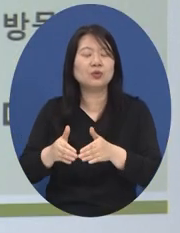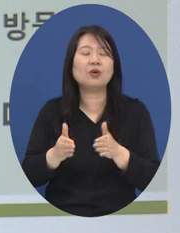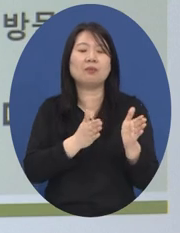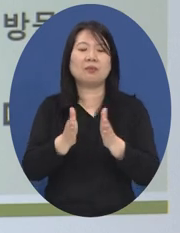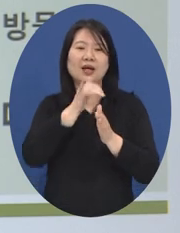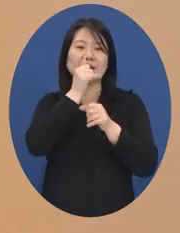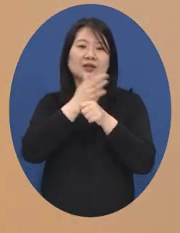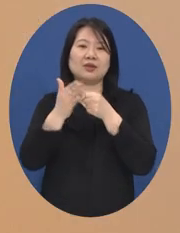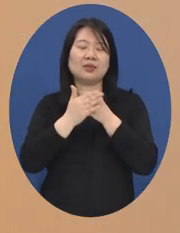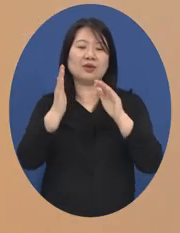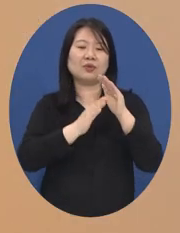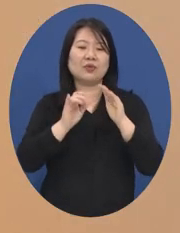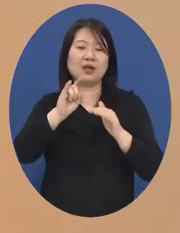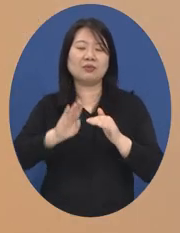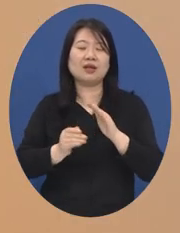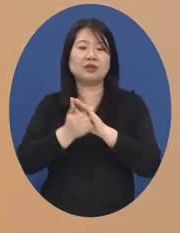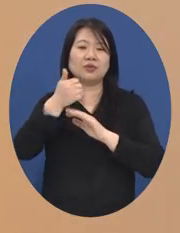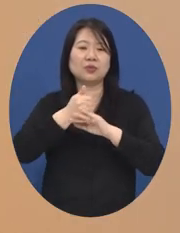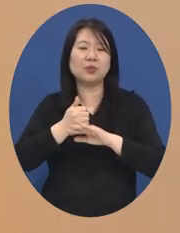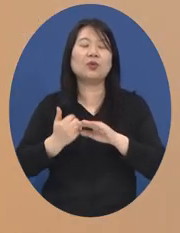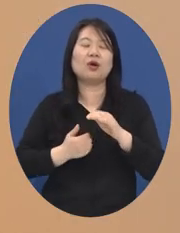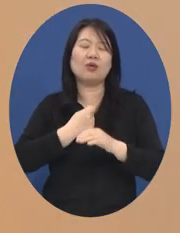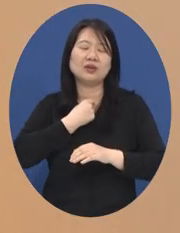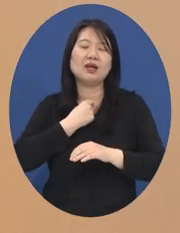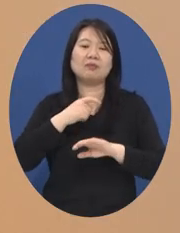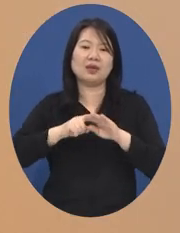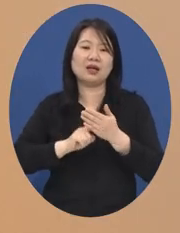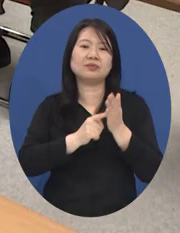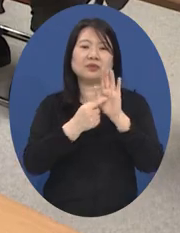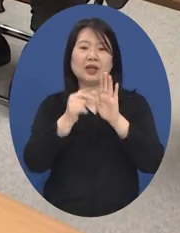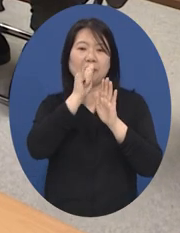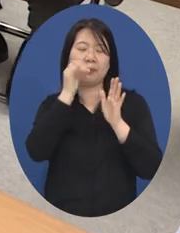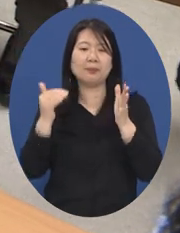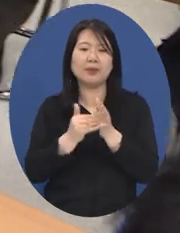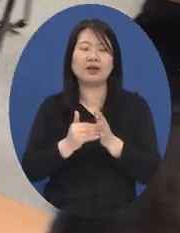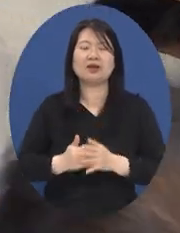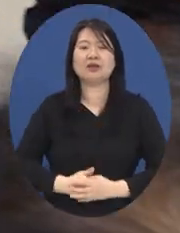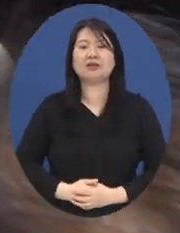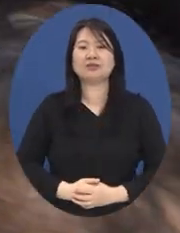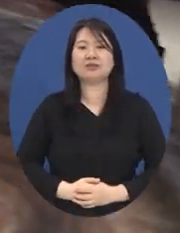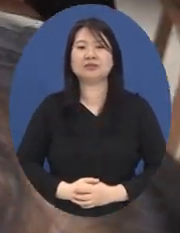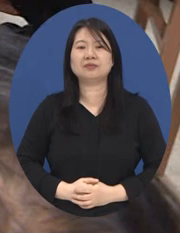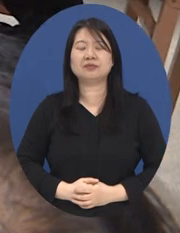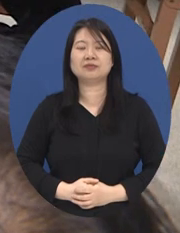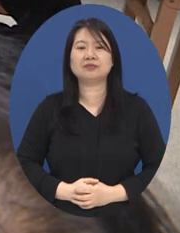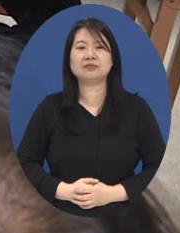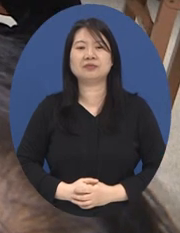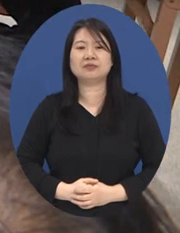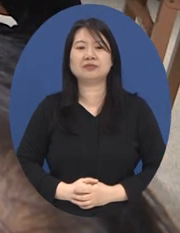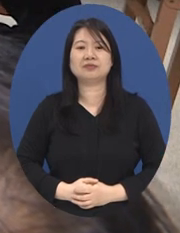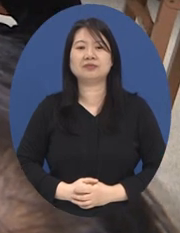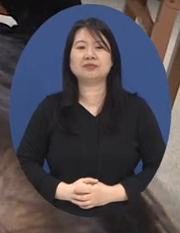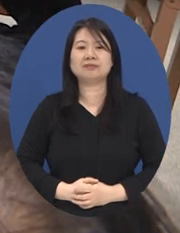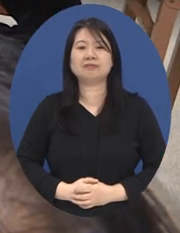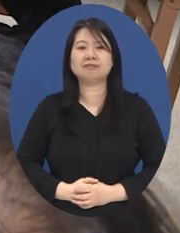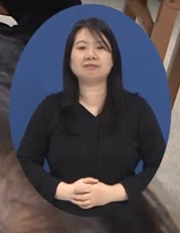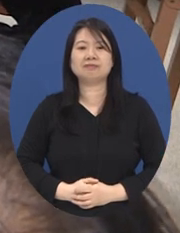있다며 공공앱의 성공적 개발을 이루겠다고 밝혔습니다. 경기지TV 조희정입니다.